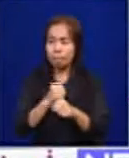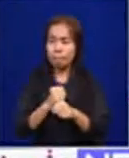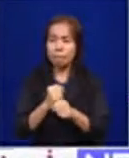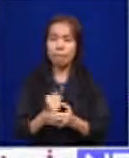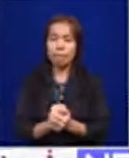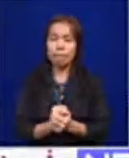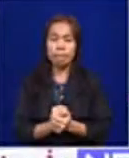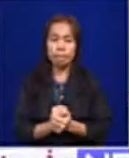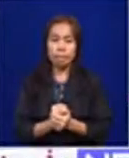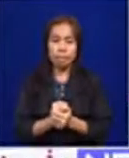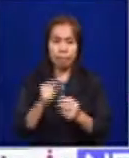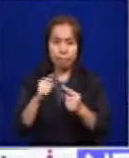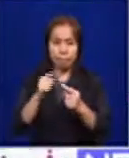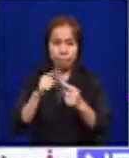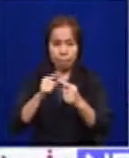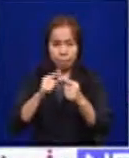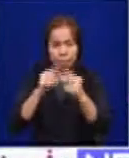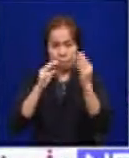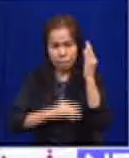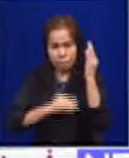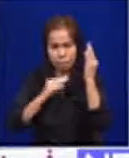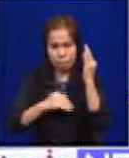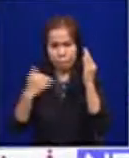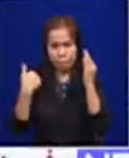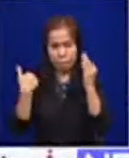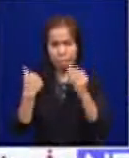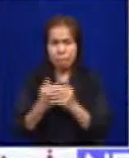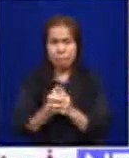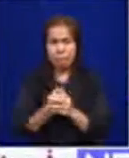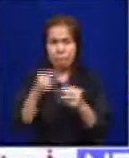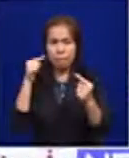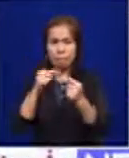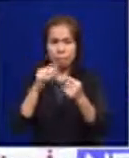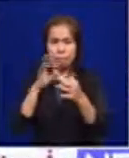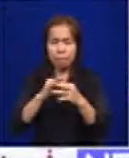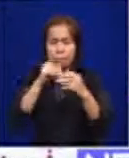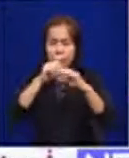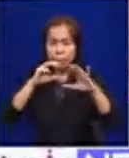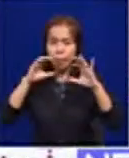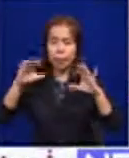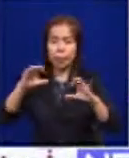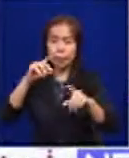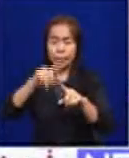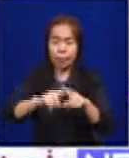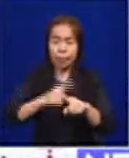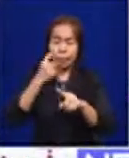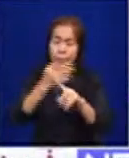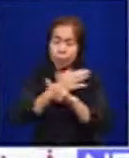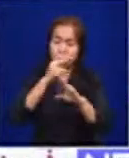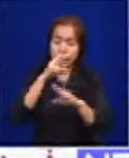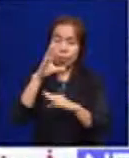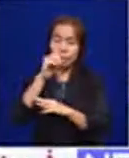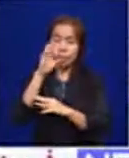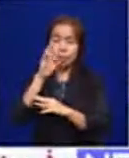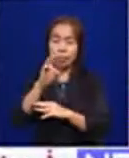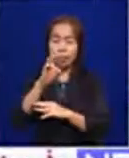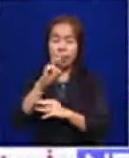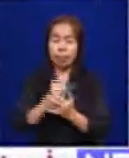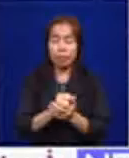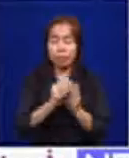ระบวนการยุติธรรมได้อย่างเสมอภาคและเป็นธรรมว่าตั้งแต่เดือนตุลาคมปี2557จนถึงเดือนมกราค